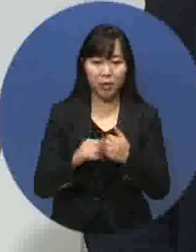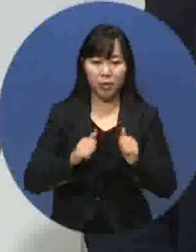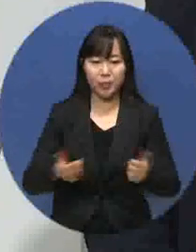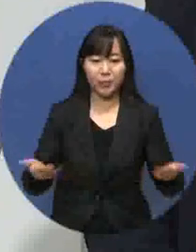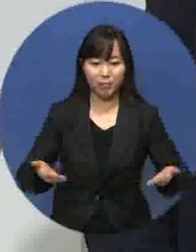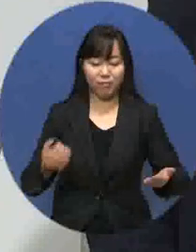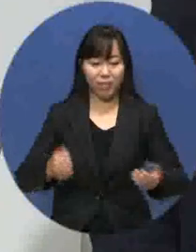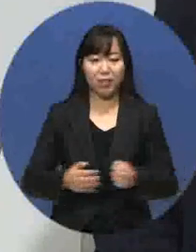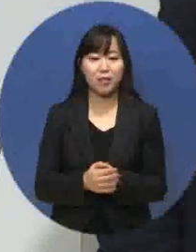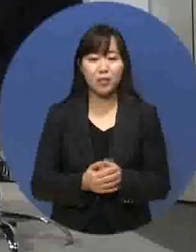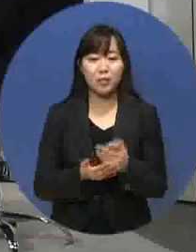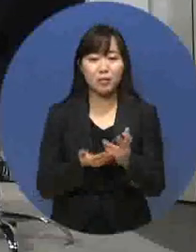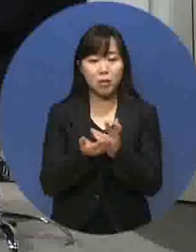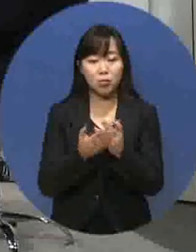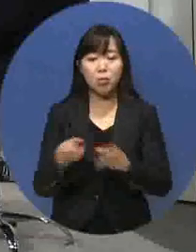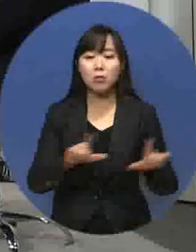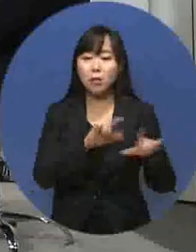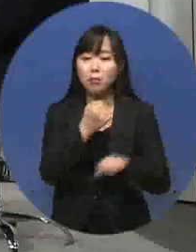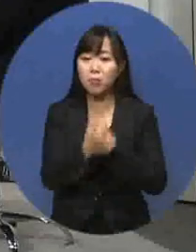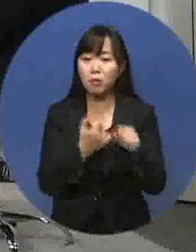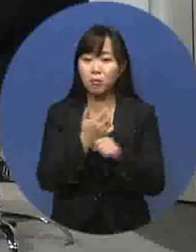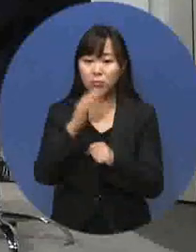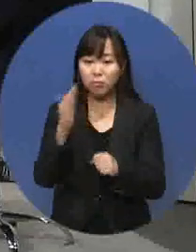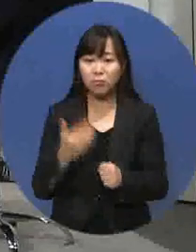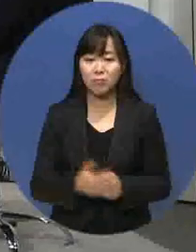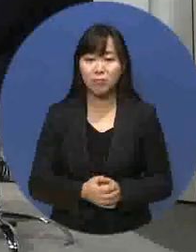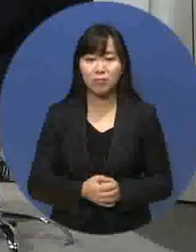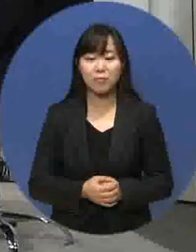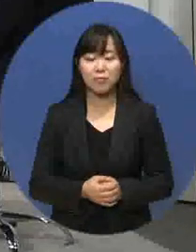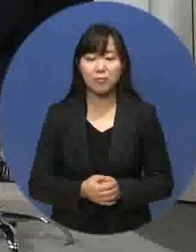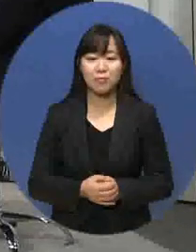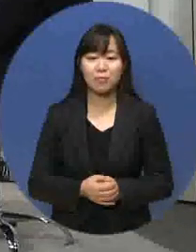그럼 제주도에 내려간 지가 몇 년 됐어요? 이제